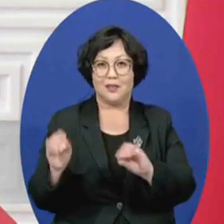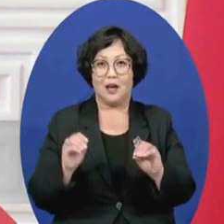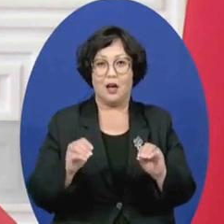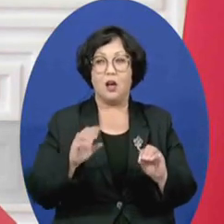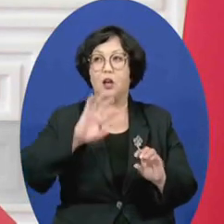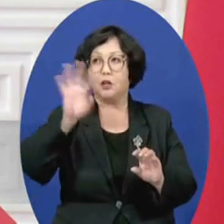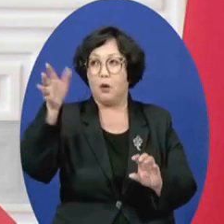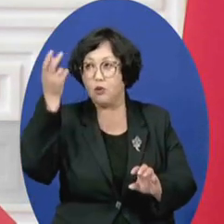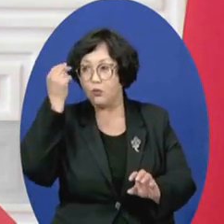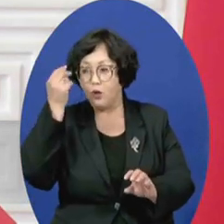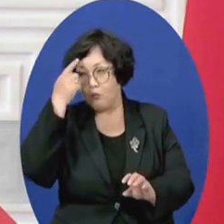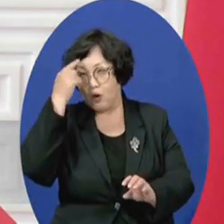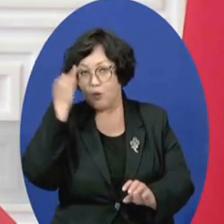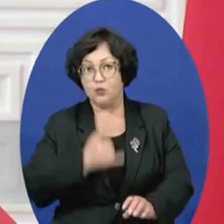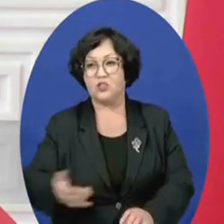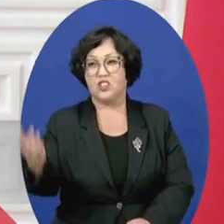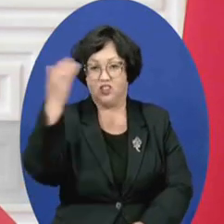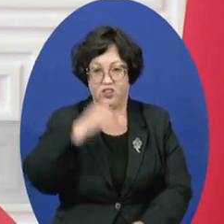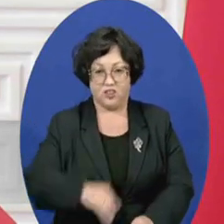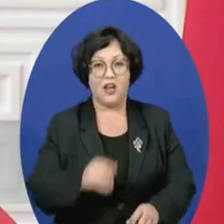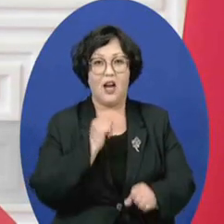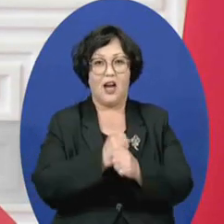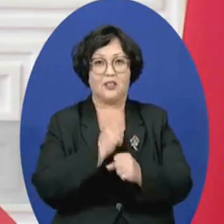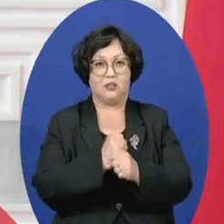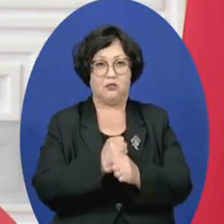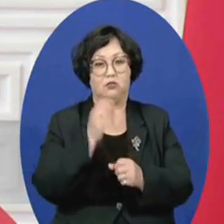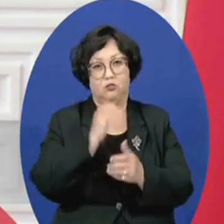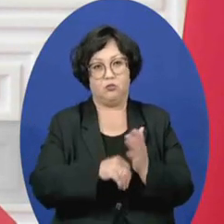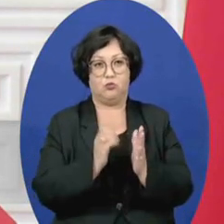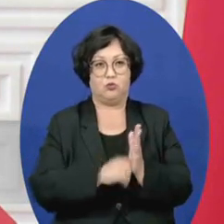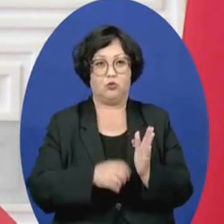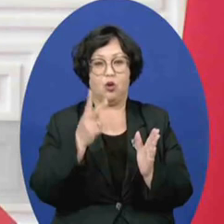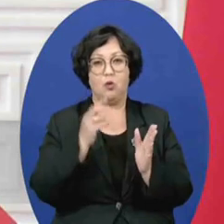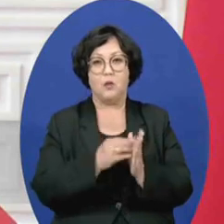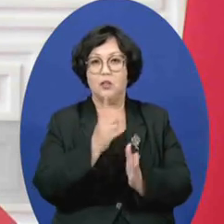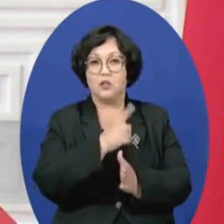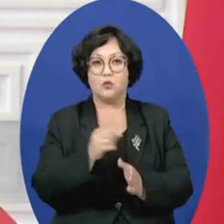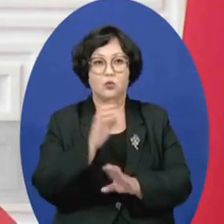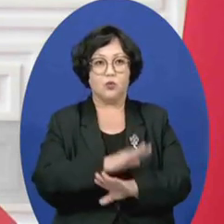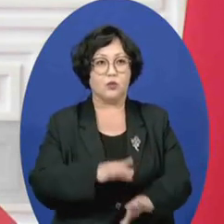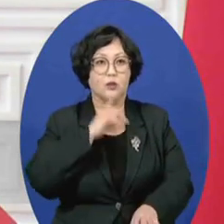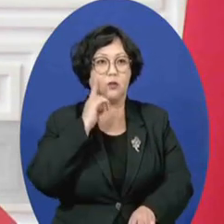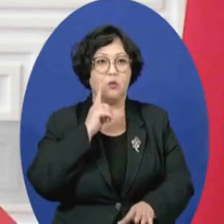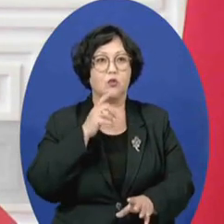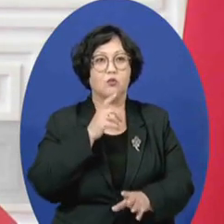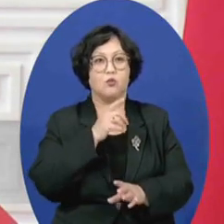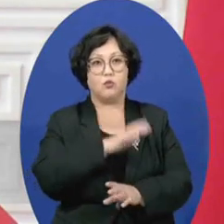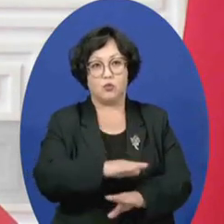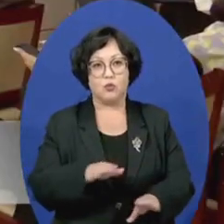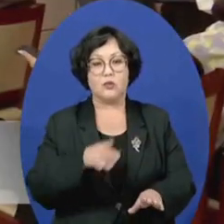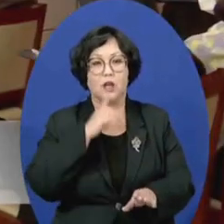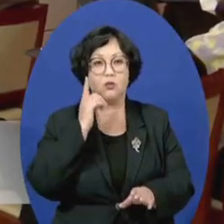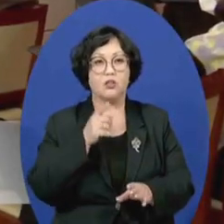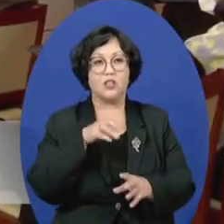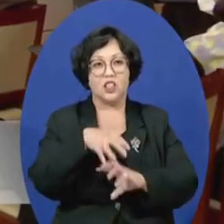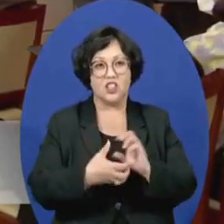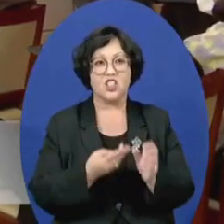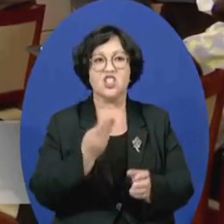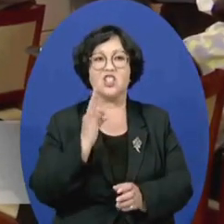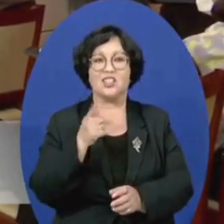хүлээн. Ингээд одоо 2100 оюутнуудыг бид нэг хүүхд залуучуудыг энэ одоо дэлхийн шилдэг сургуулиудад бэлтгэе гэж